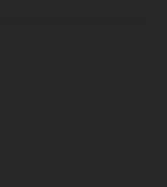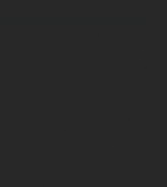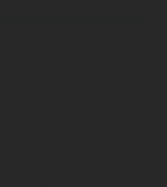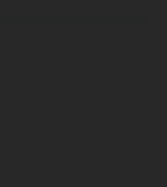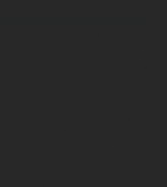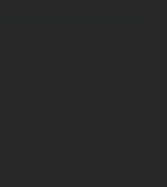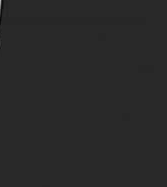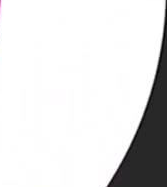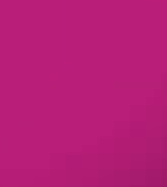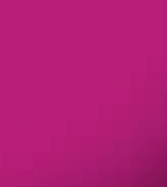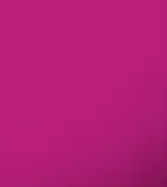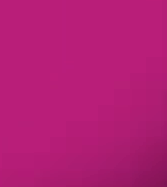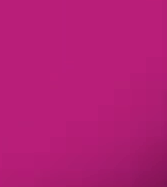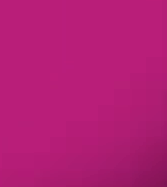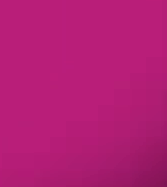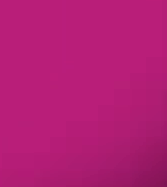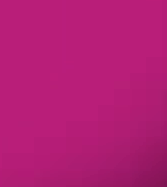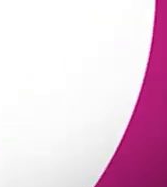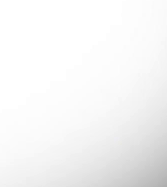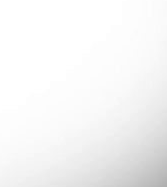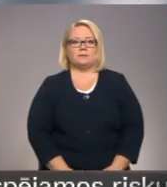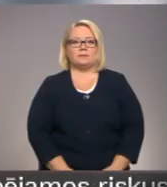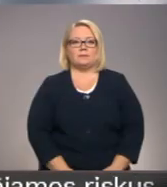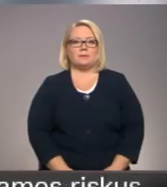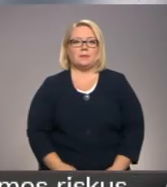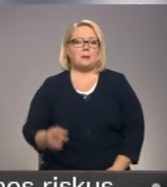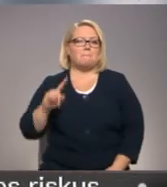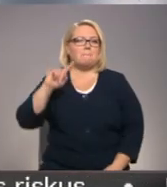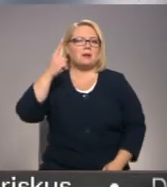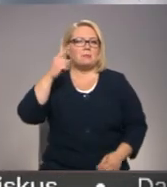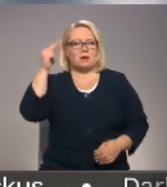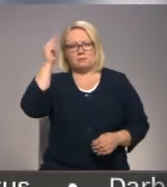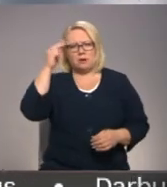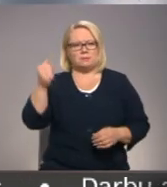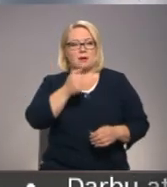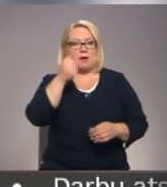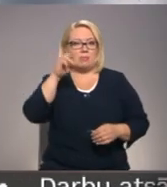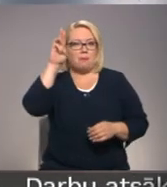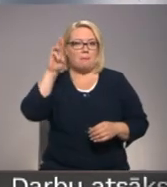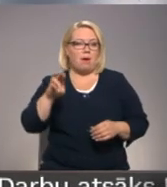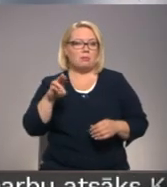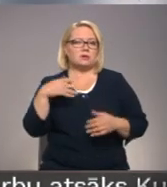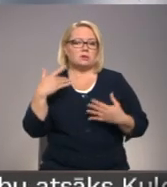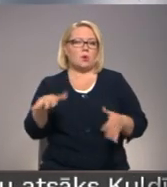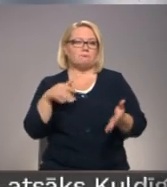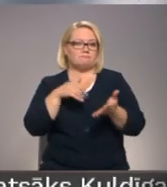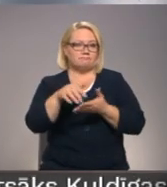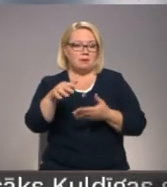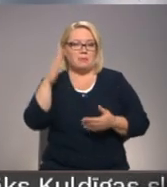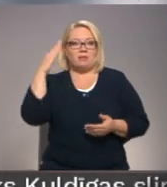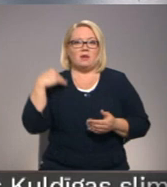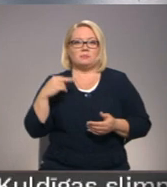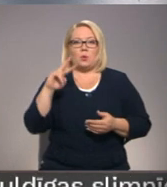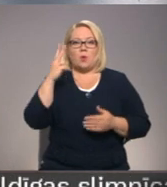Re, viss ēters ir te! Pirmais mācību gada mēnesis aizritējis, bet Ventspils